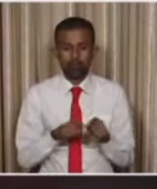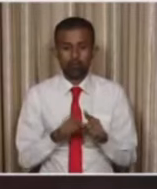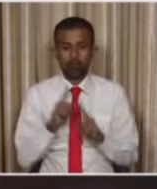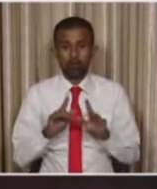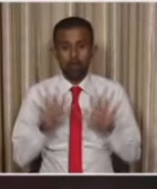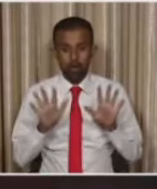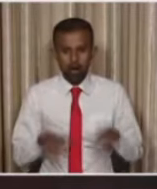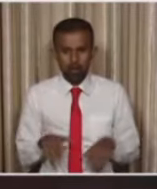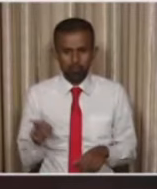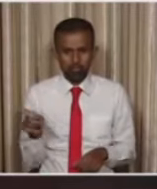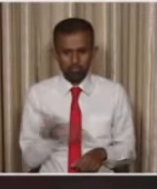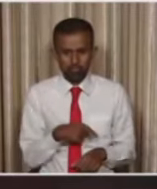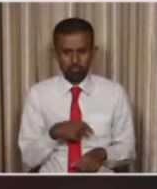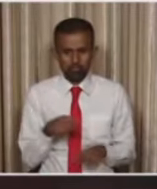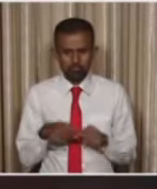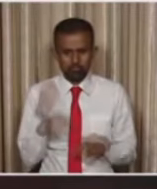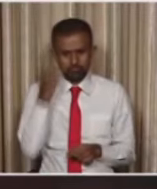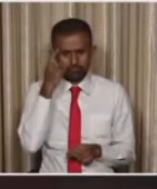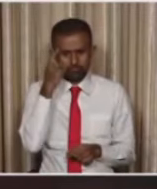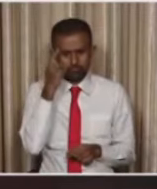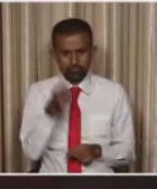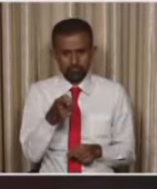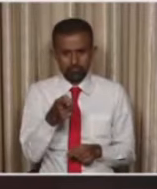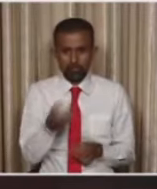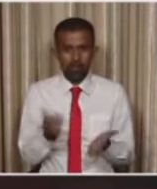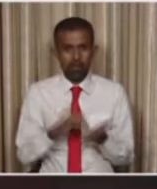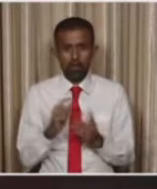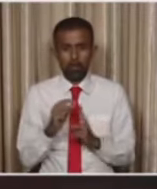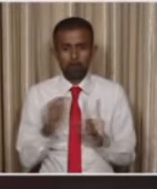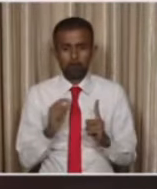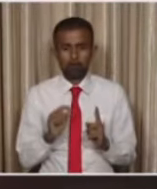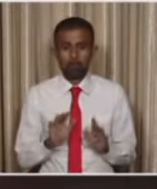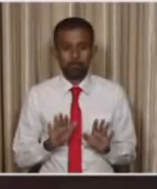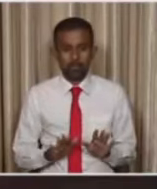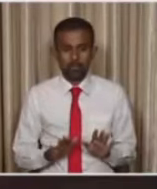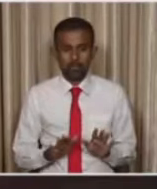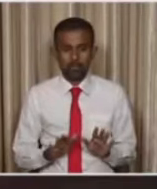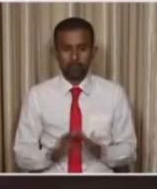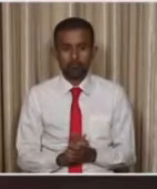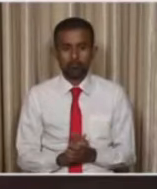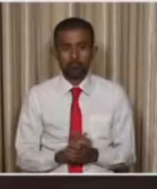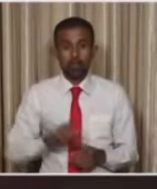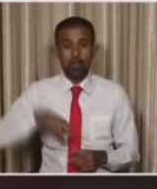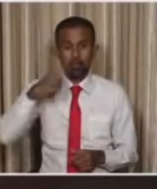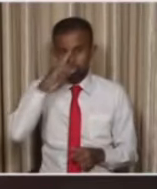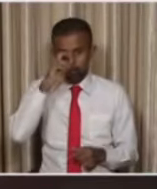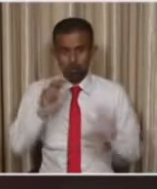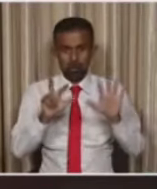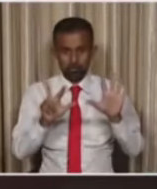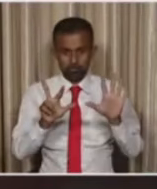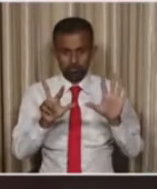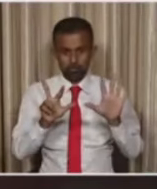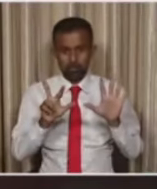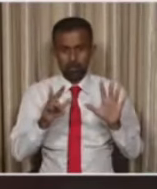අන්තිම දවස කියලා මට මේ කල්පනා වුණේ. මොකද ආයේ පාර්ලිමේන්තුව තියෙන්නේ ලබන මාසේ 8 වෙනිදා.